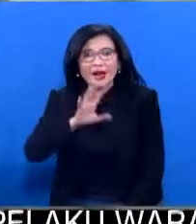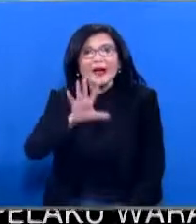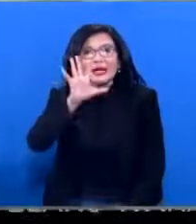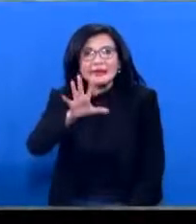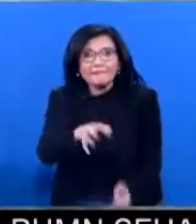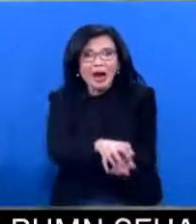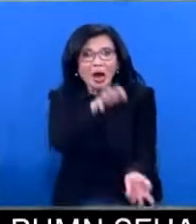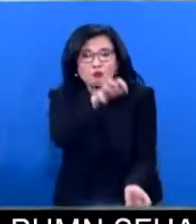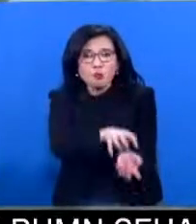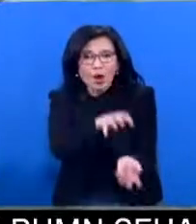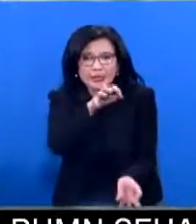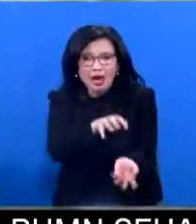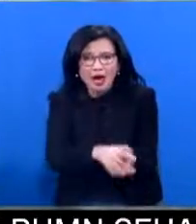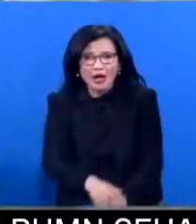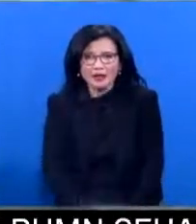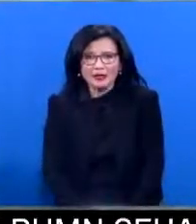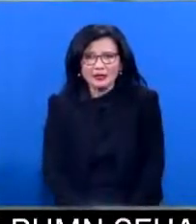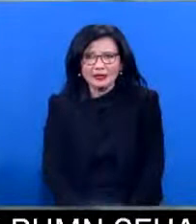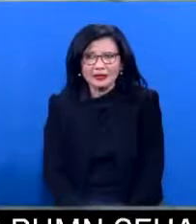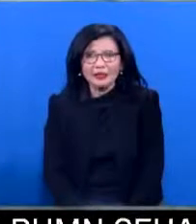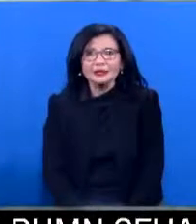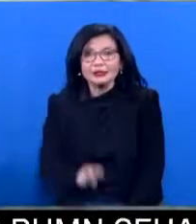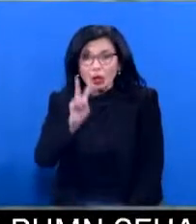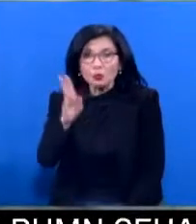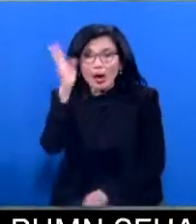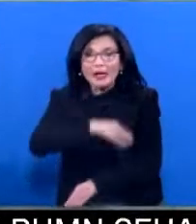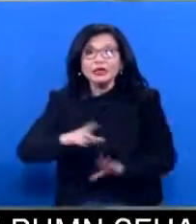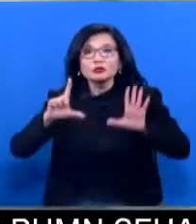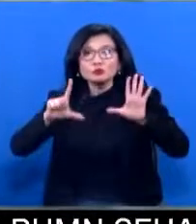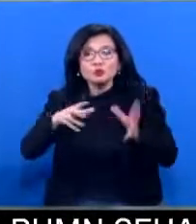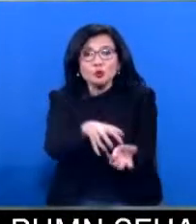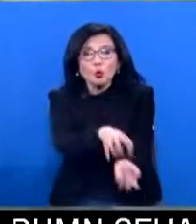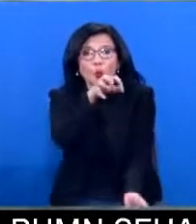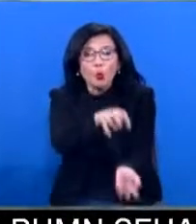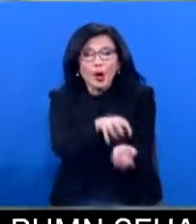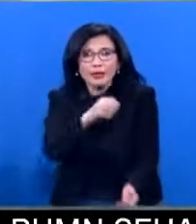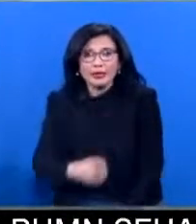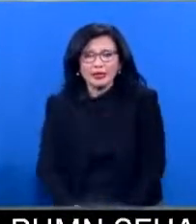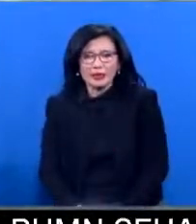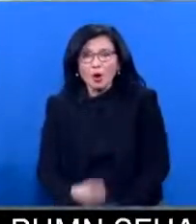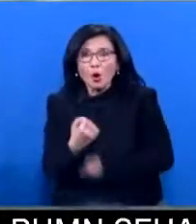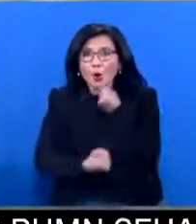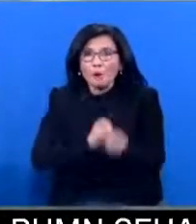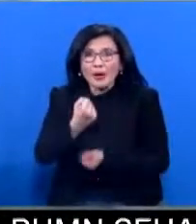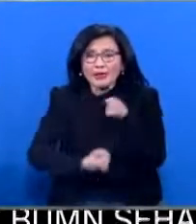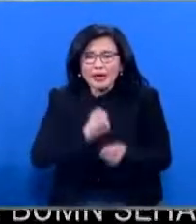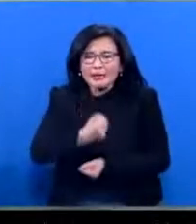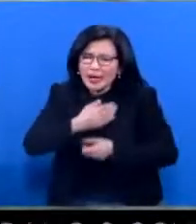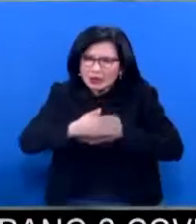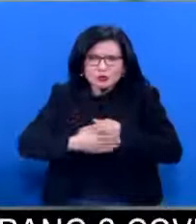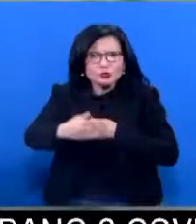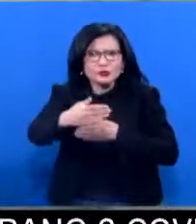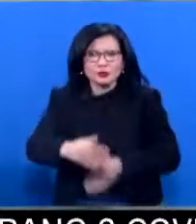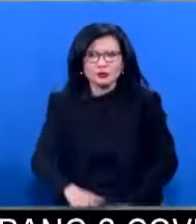jumlah semua sejak kemarin 7 ekor. 2 hari ini 7 ekor ya? Iya. Upaya selanjutnya gimana lagi bang? Terus, kita lanjutkan sampai